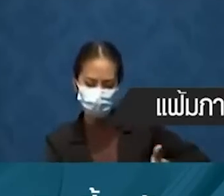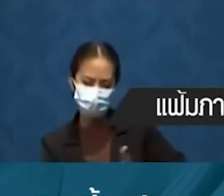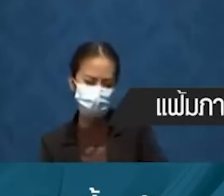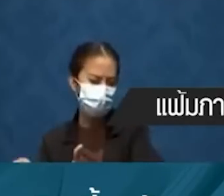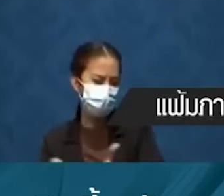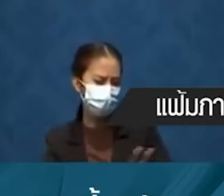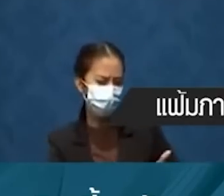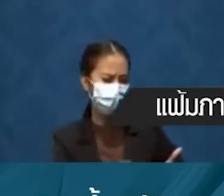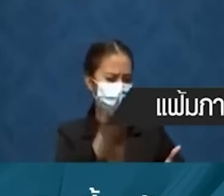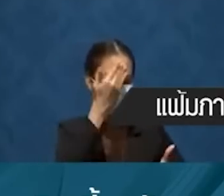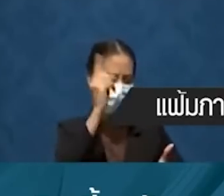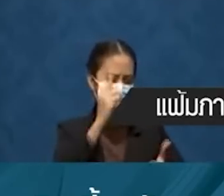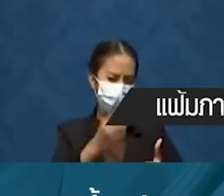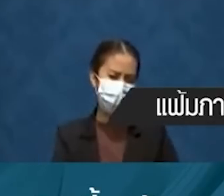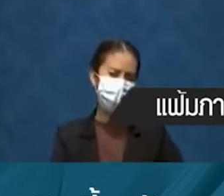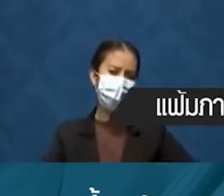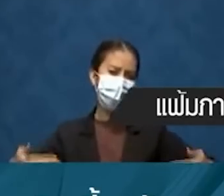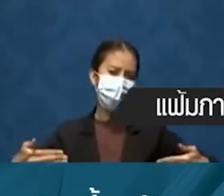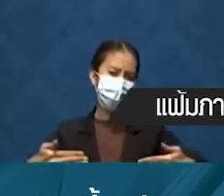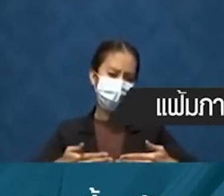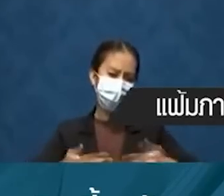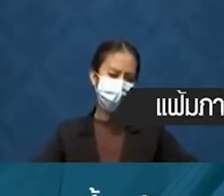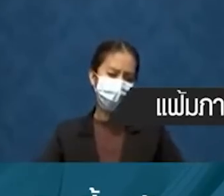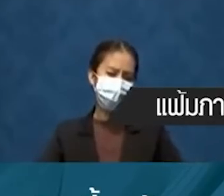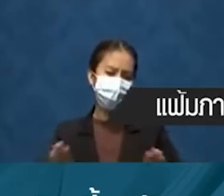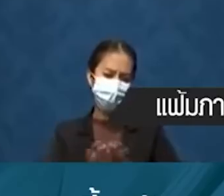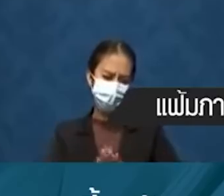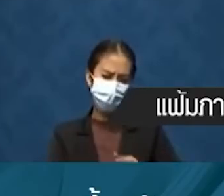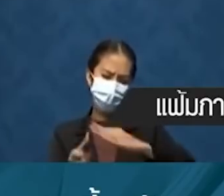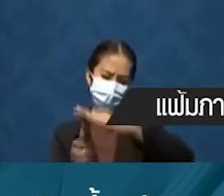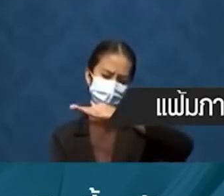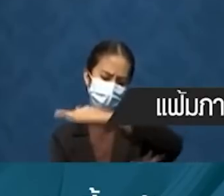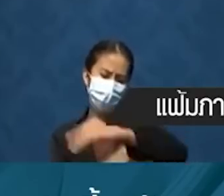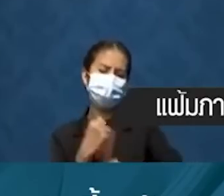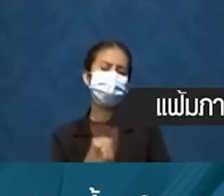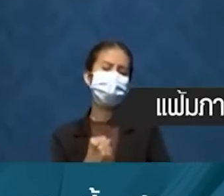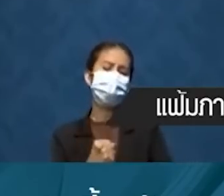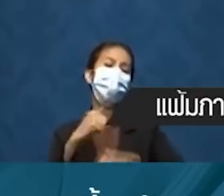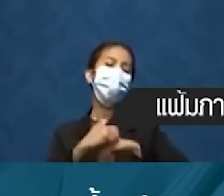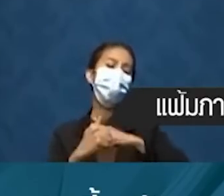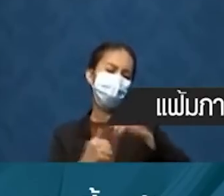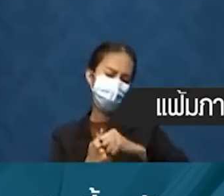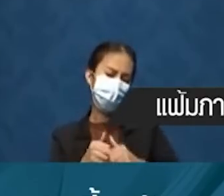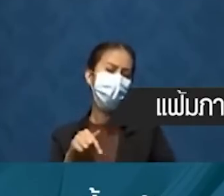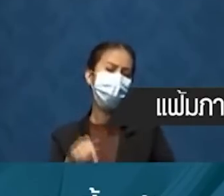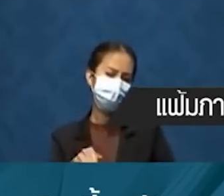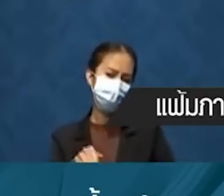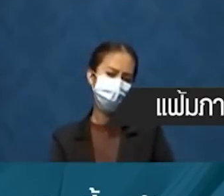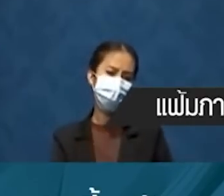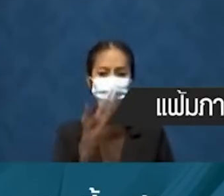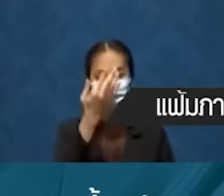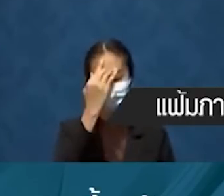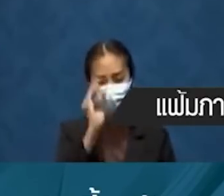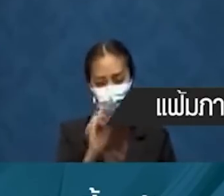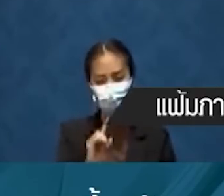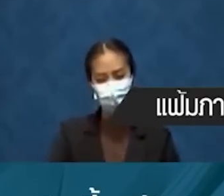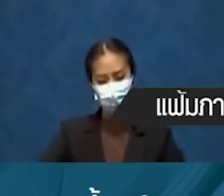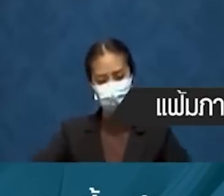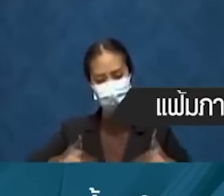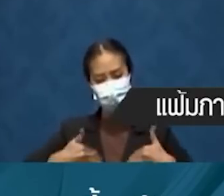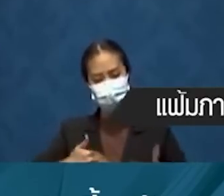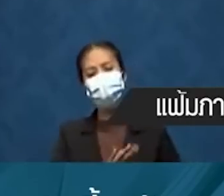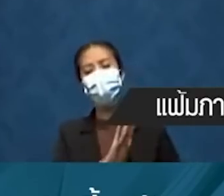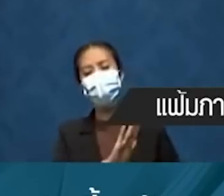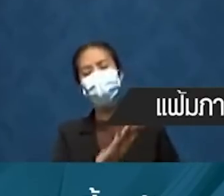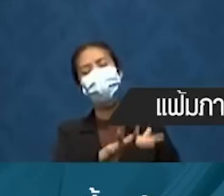อกเบี้ยนี้พูดกันง่ายๆว่าโคตรถูกโคตรถูกมากนะครับกับการไปยืมสถาบันการเงินหรือว่าจะ